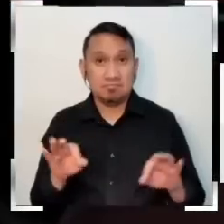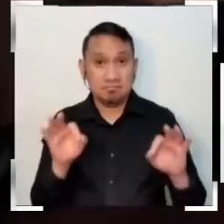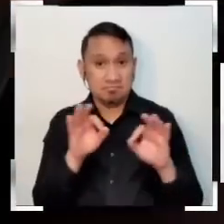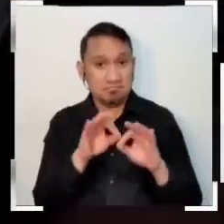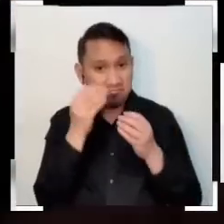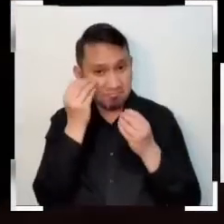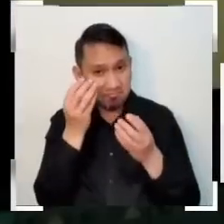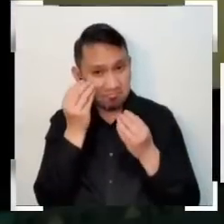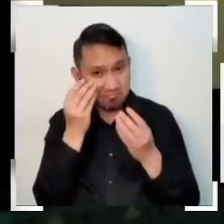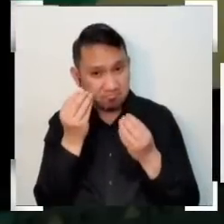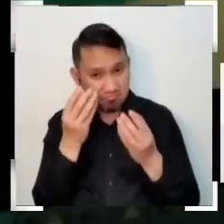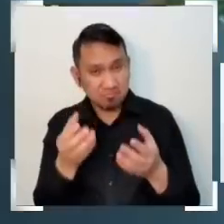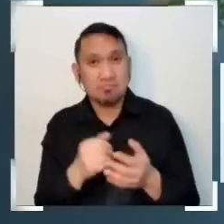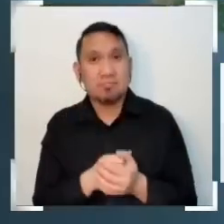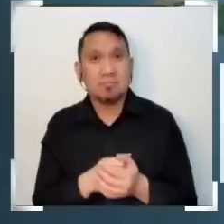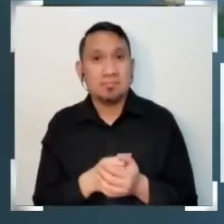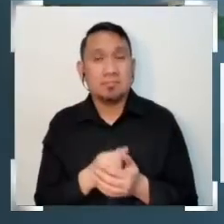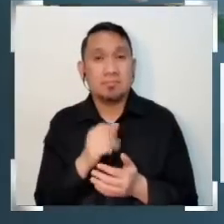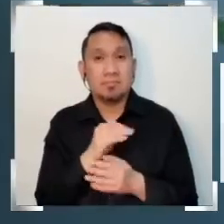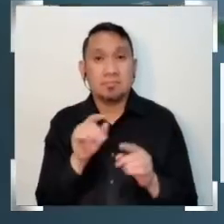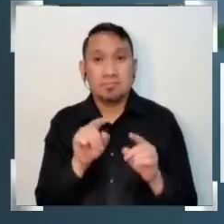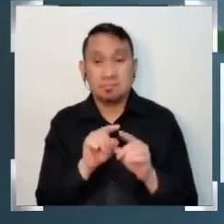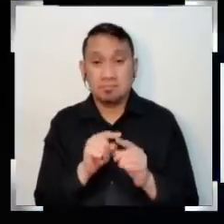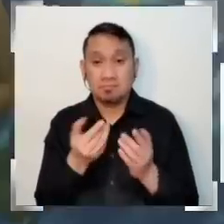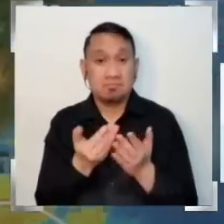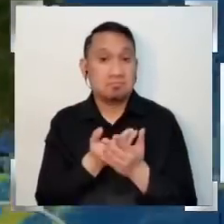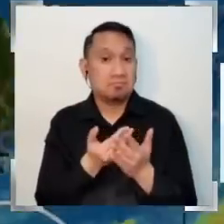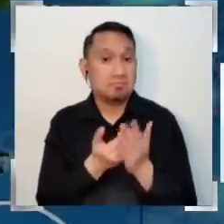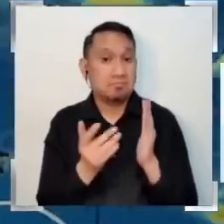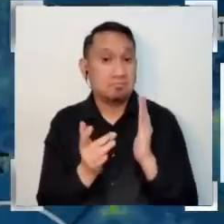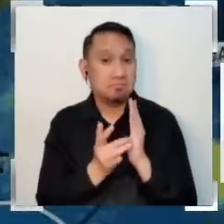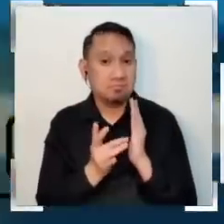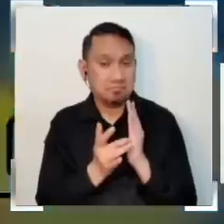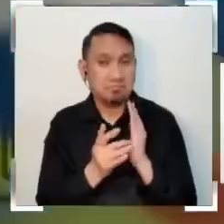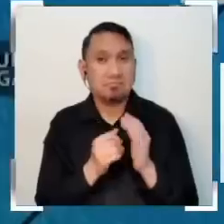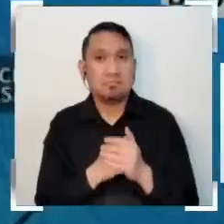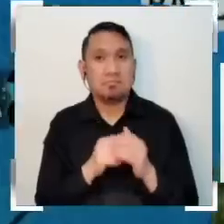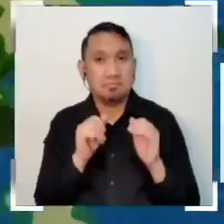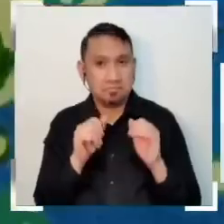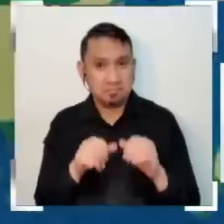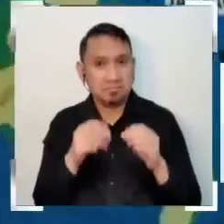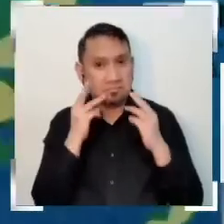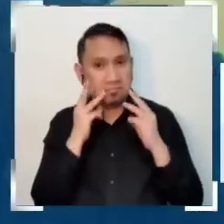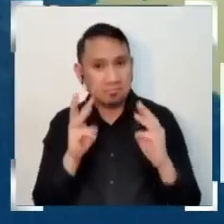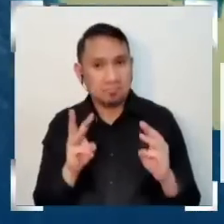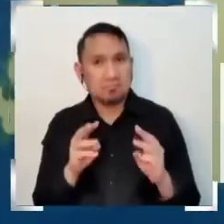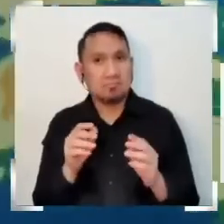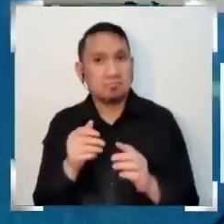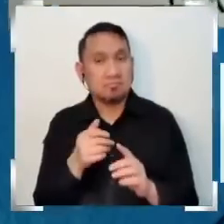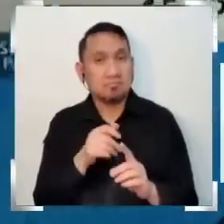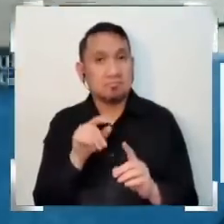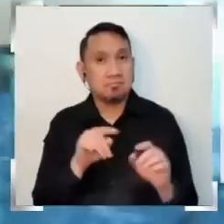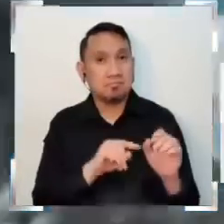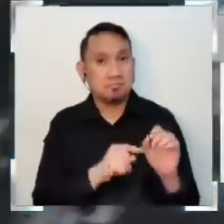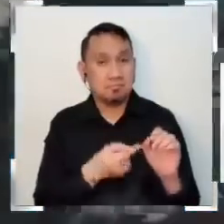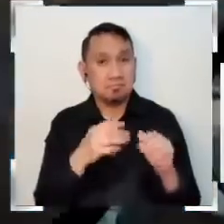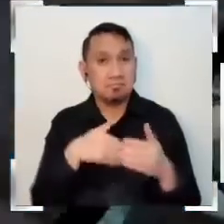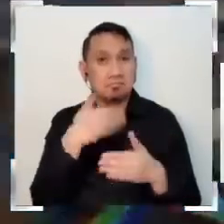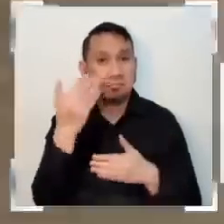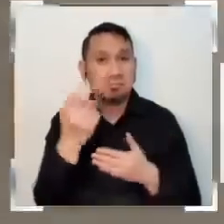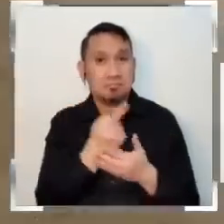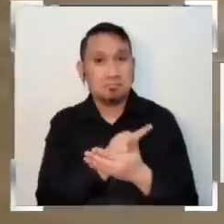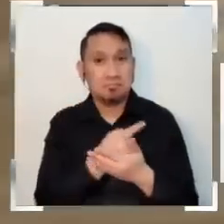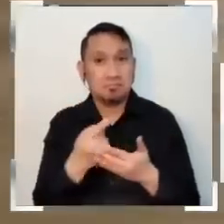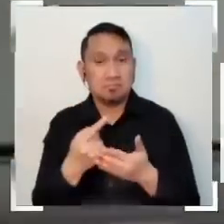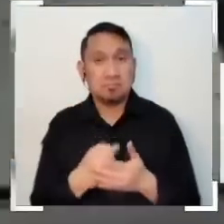makabagong teknolohiya ng Metro Weather Graphic System, mapapanood na sila sa kani-kanilang newscast simula sa susunod na linggo.